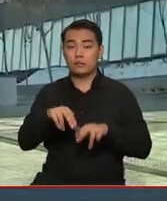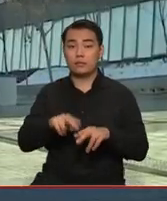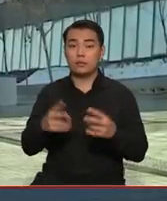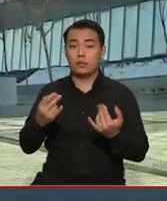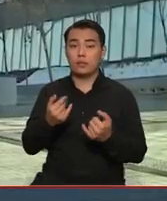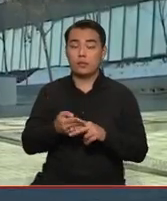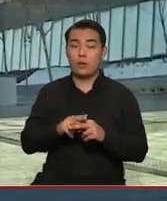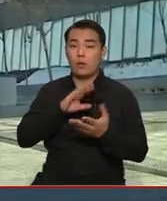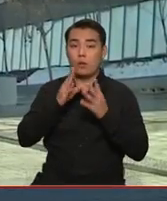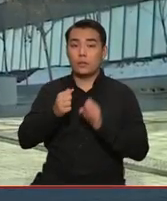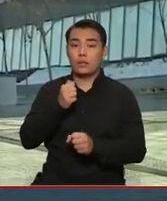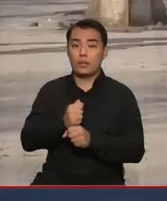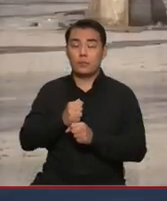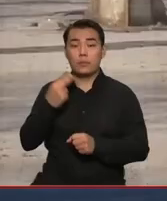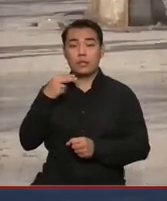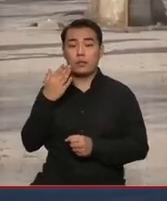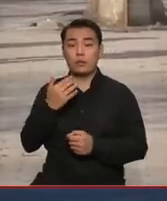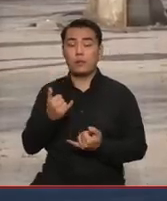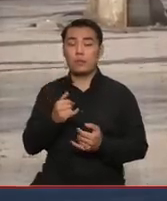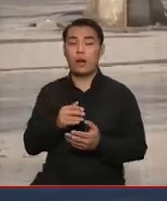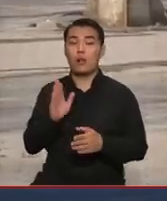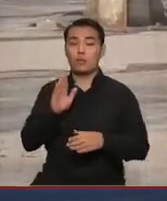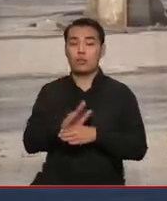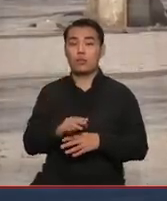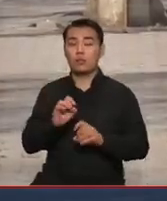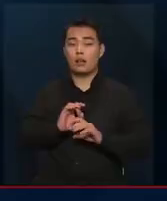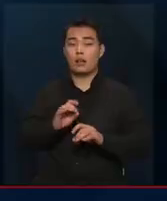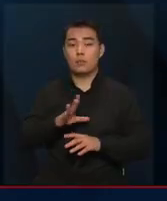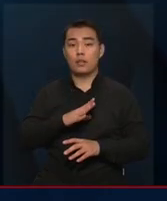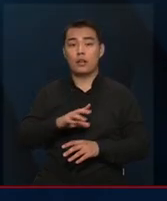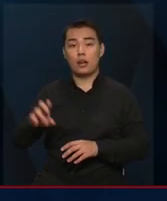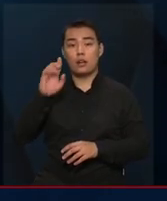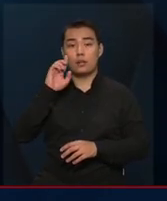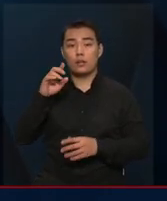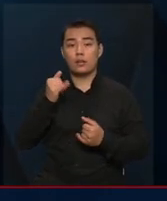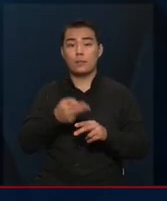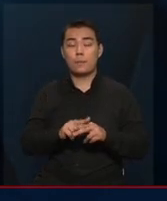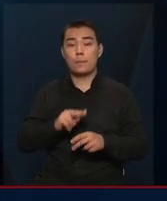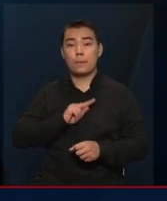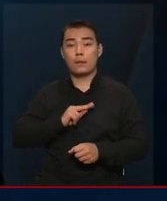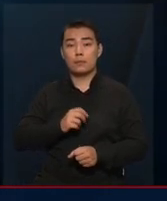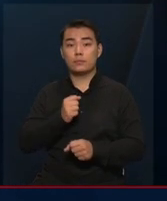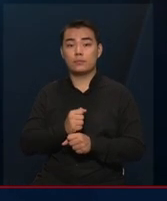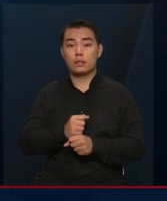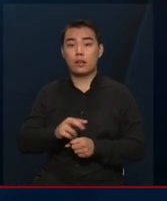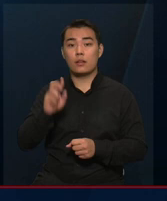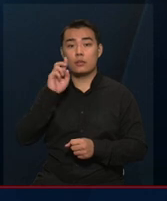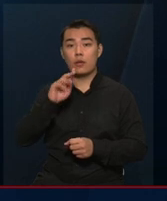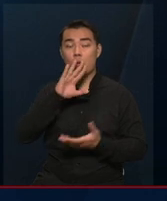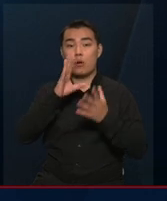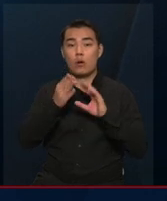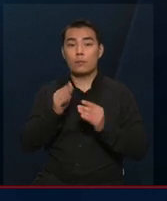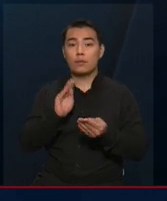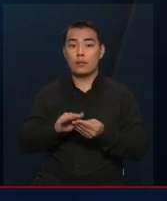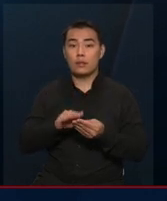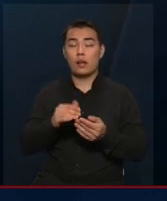тындырылуға тиіс тірліктерді президент биылғы жолдауында да айқындап берді. Үкімет пен жергілікті атқарушы билікке ел экономикасының жыл сайынғы тұрақты